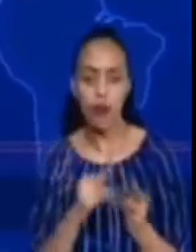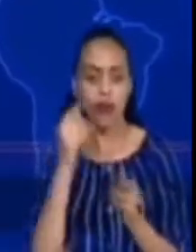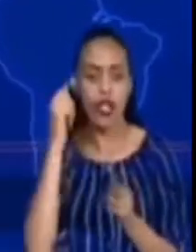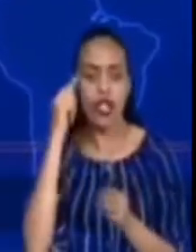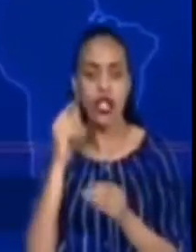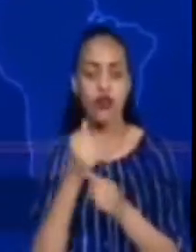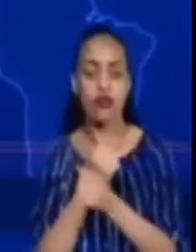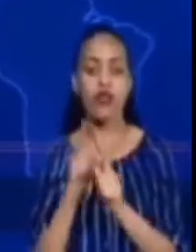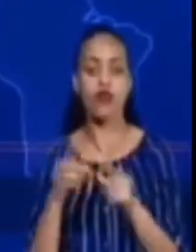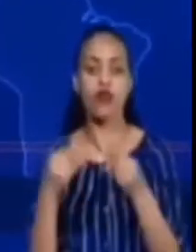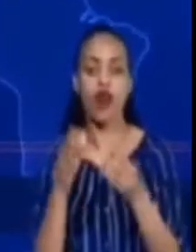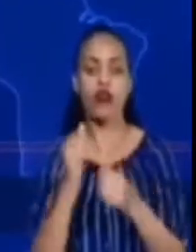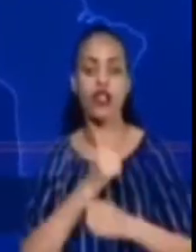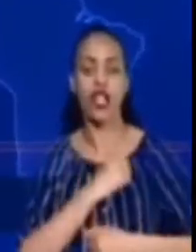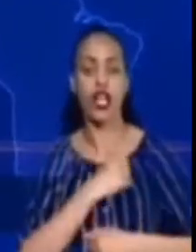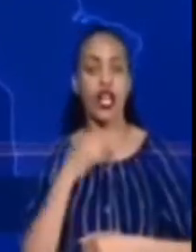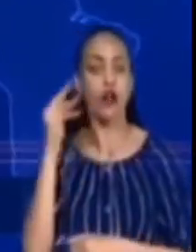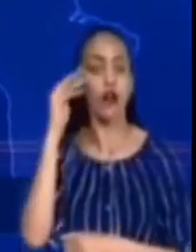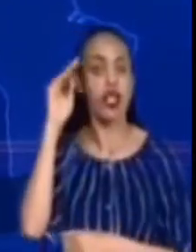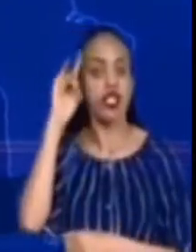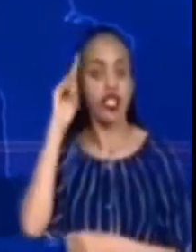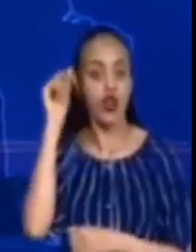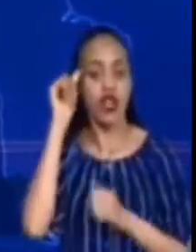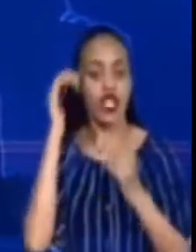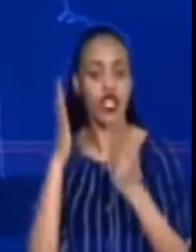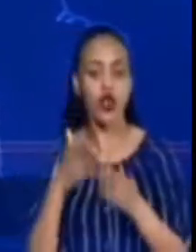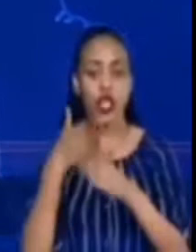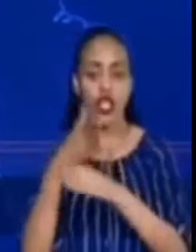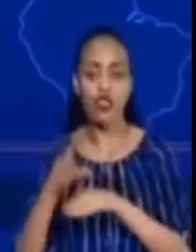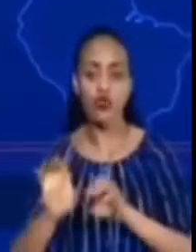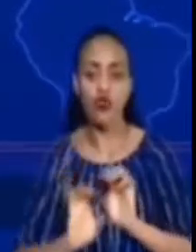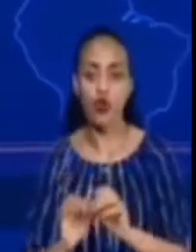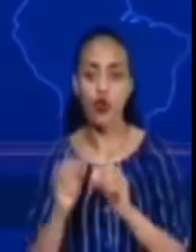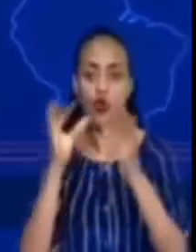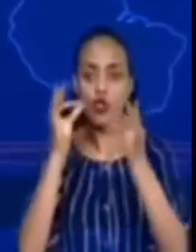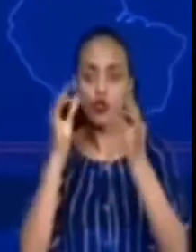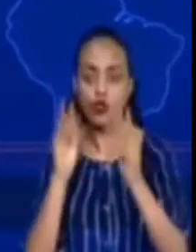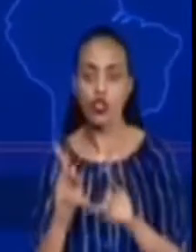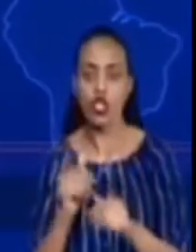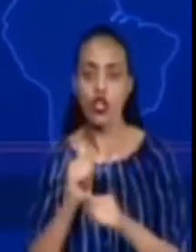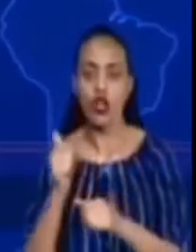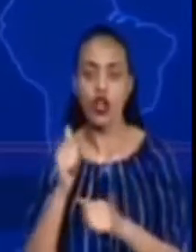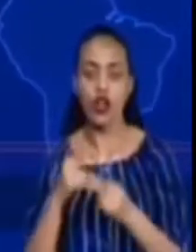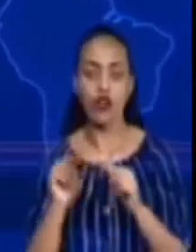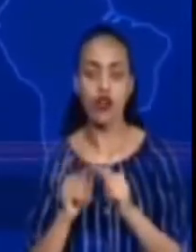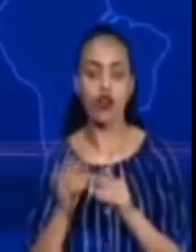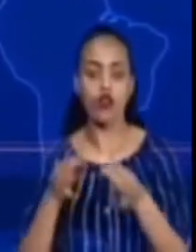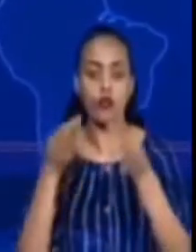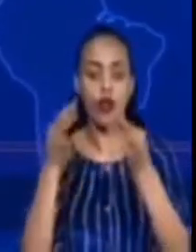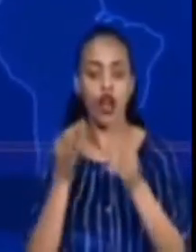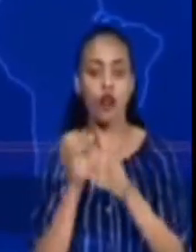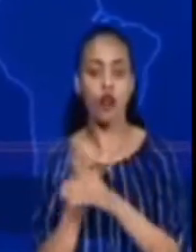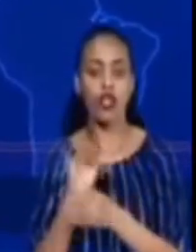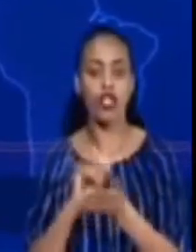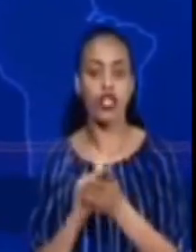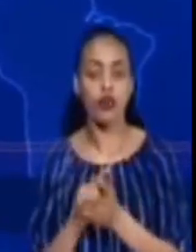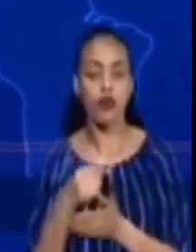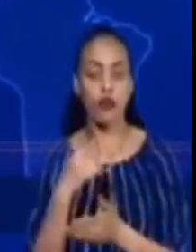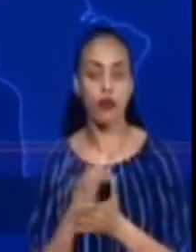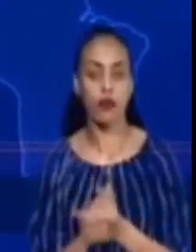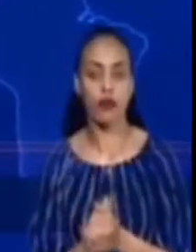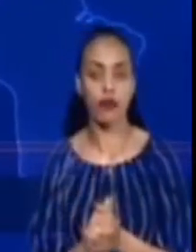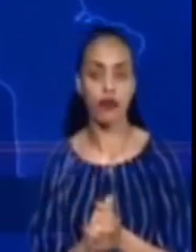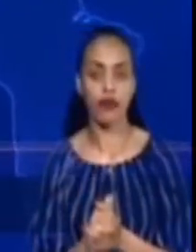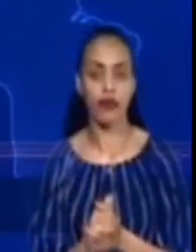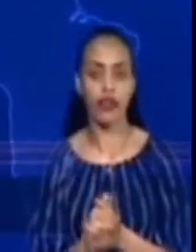እናገራሉ ብሎ እኔ አልተወትም ቃል ለምድር ለሰማይ እኔ አልተወትም ነው ዮኒ ማለት እውነት ጋሽ ጋሽ